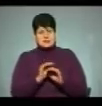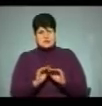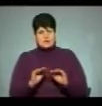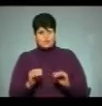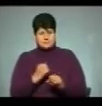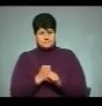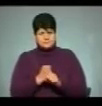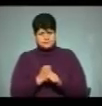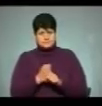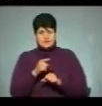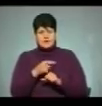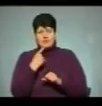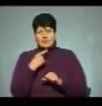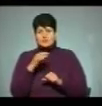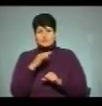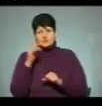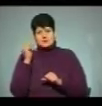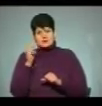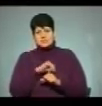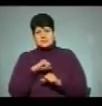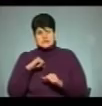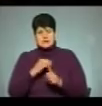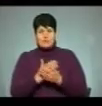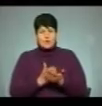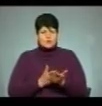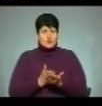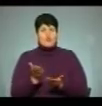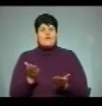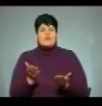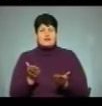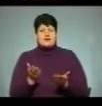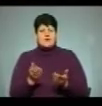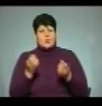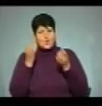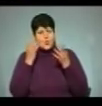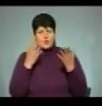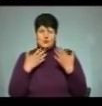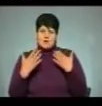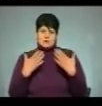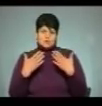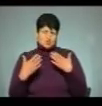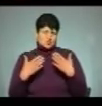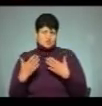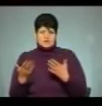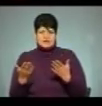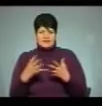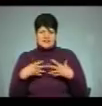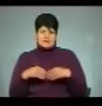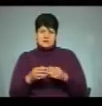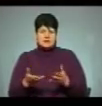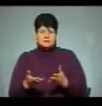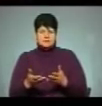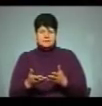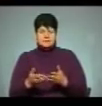Це, там говориться про навички самообслуговування і культура стосунків в сім'ї.